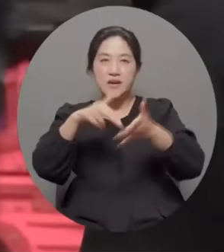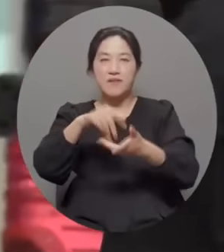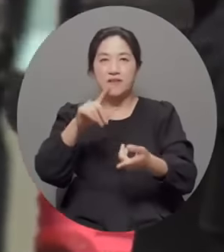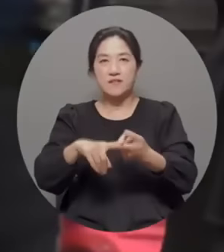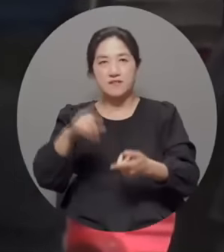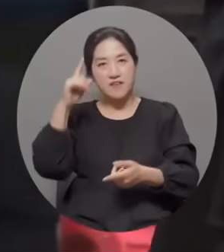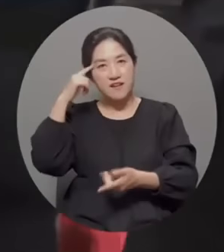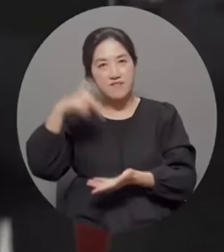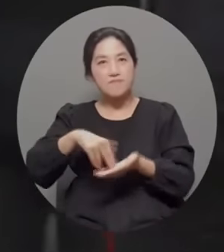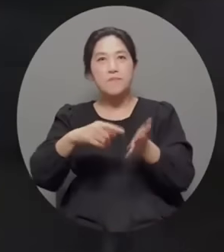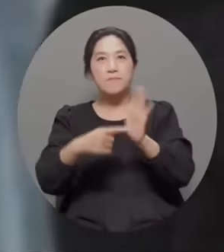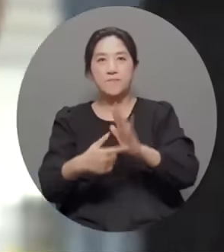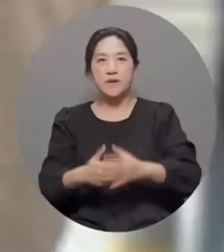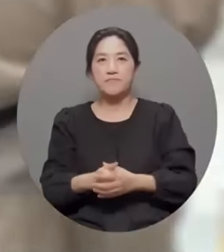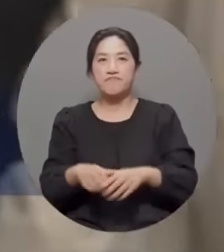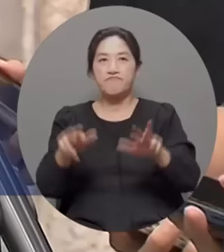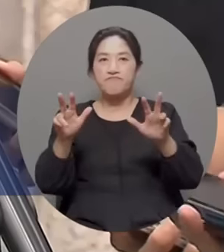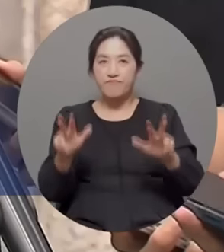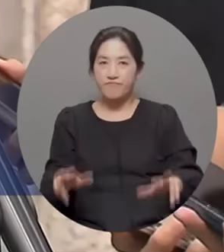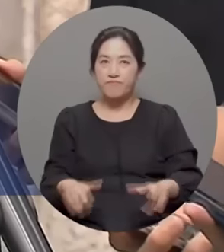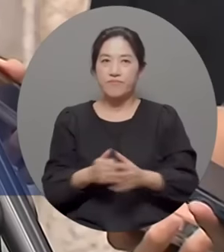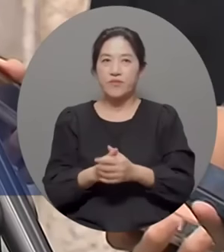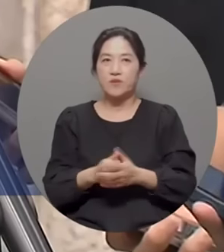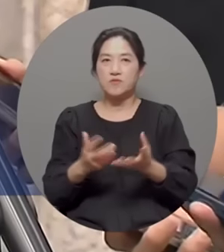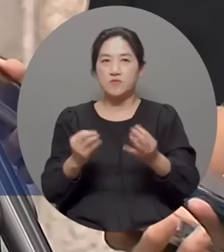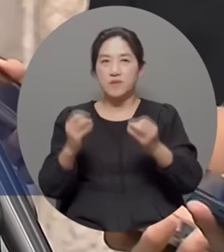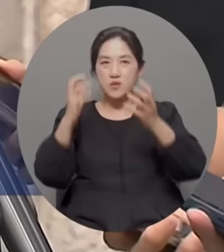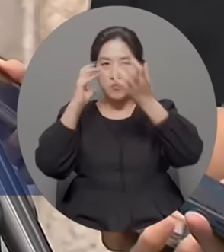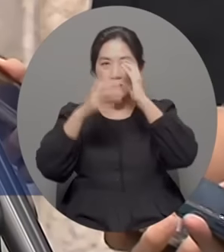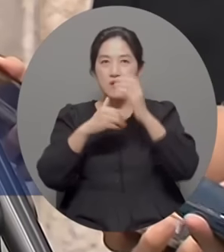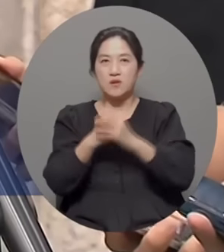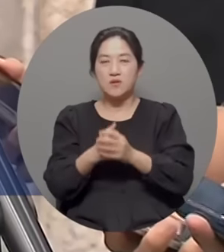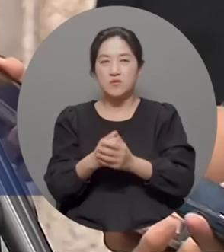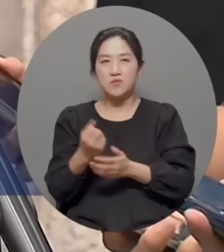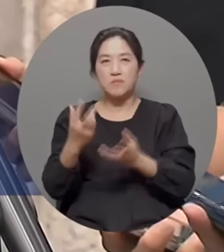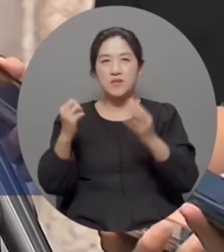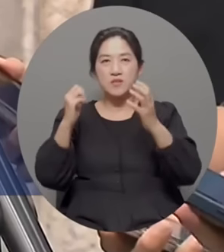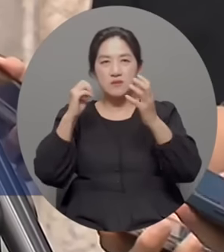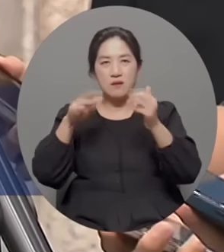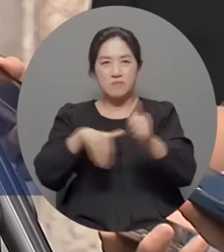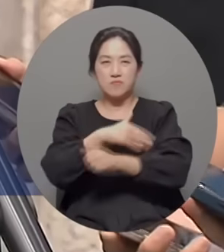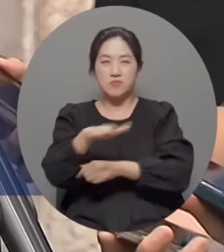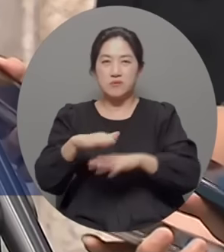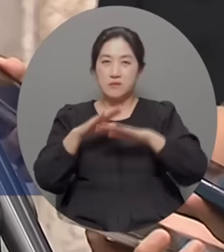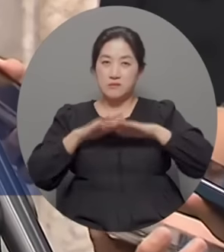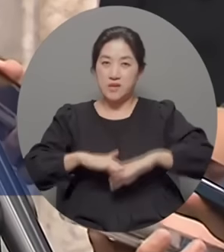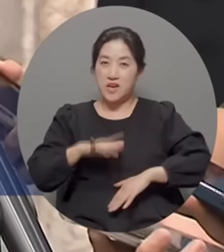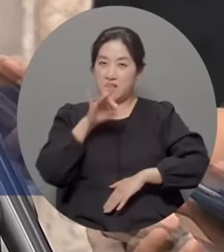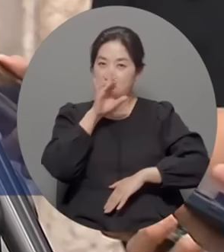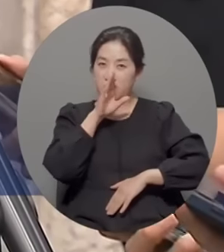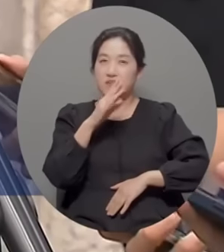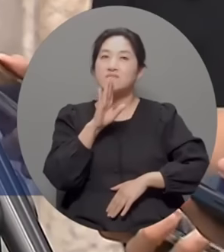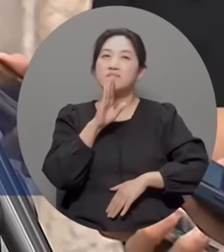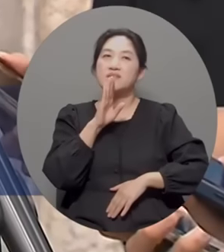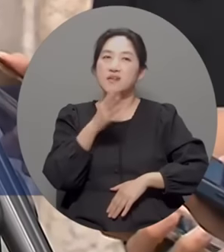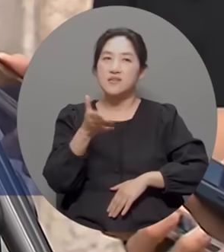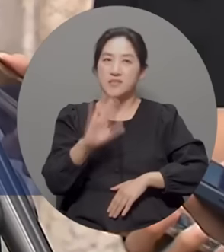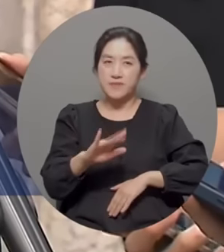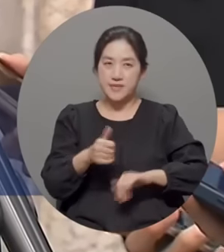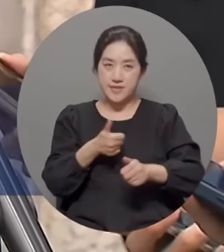생각을 밝혔습니다. 지금 좀 많이 혼란스럽고 좀 많이 어수선한 분위기는 사실이지만 꼭